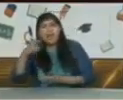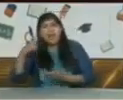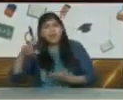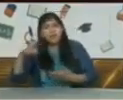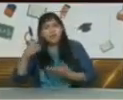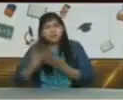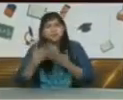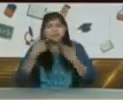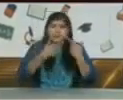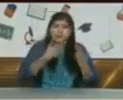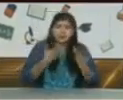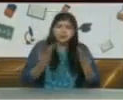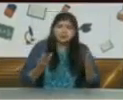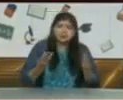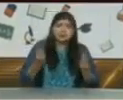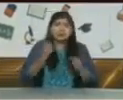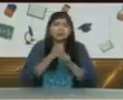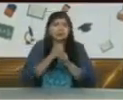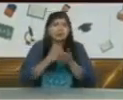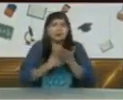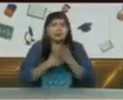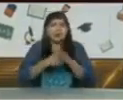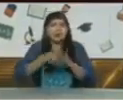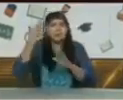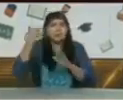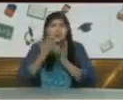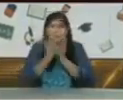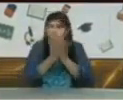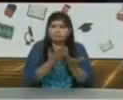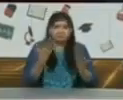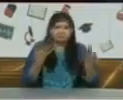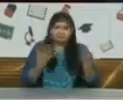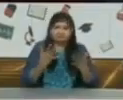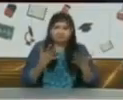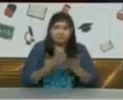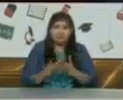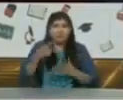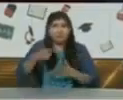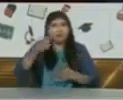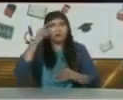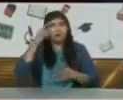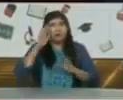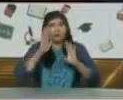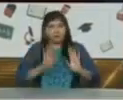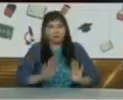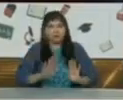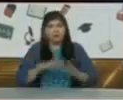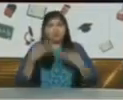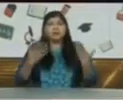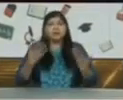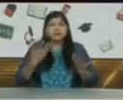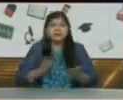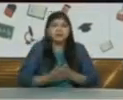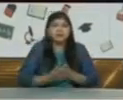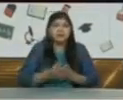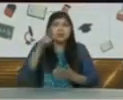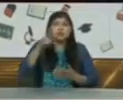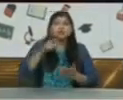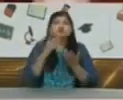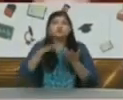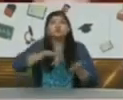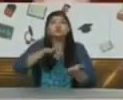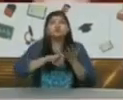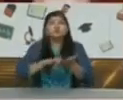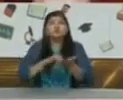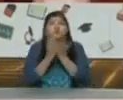को बहुत ग्रामर के साथ पढ़ाया था, क्या सिखाया था क्या? नहीं सर। आपको याद होगा? नहीं। क्या स्कूल